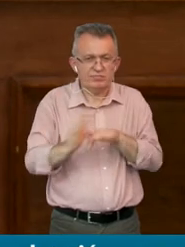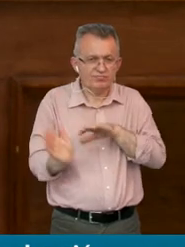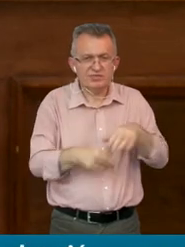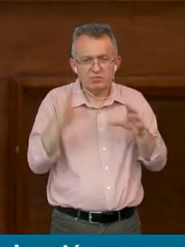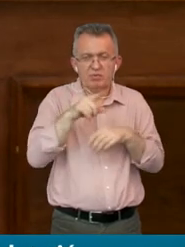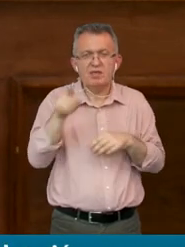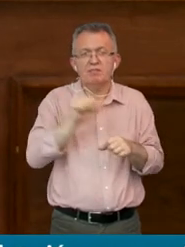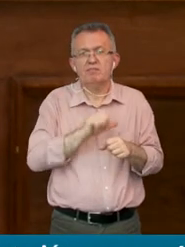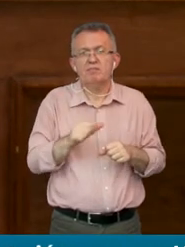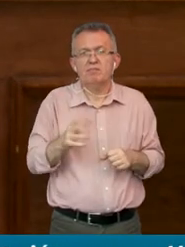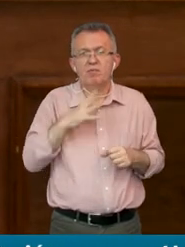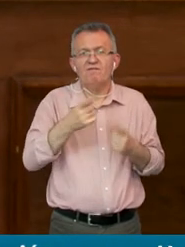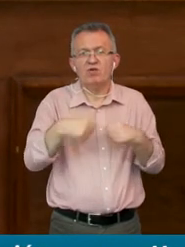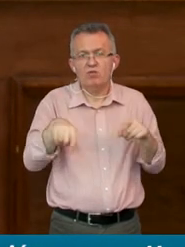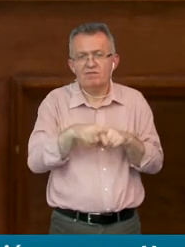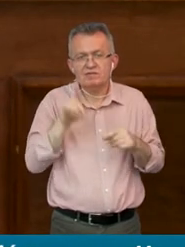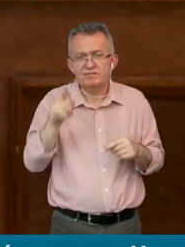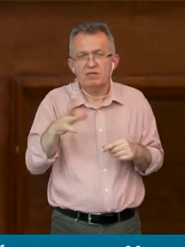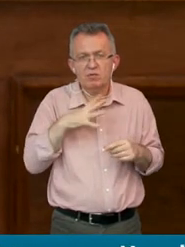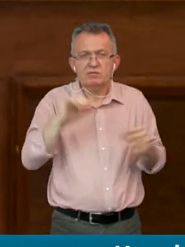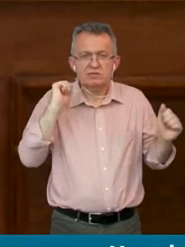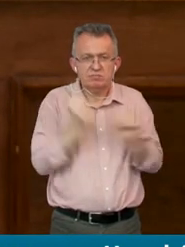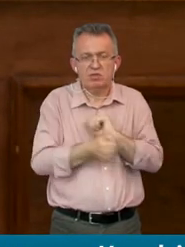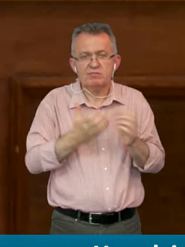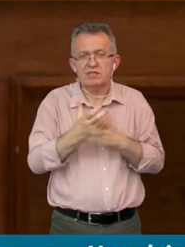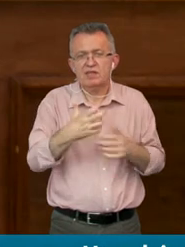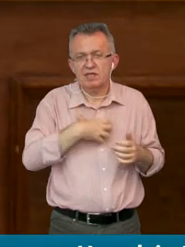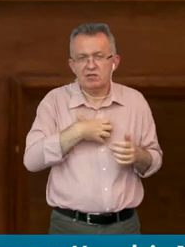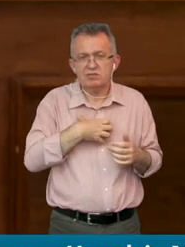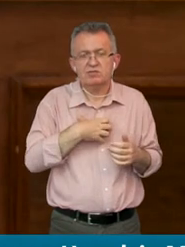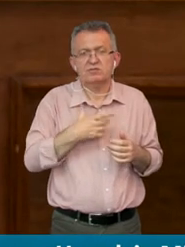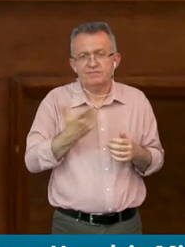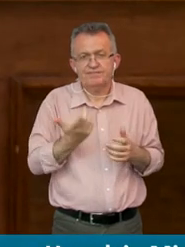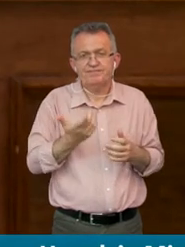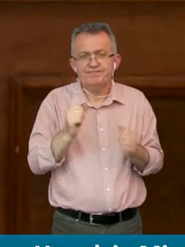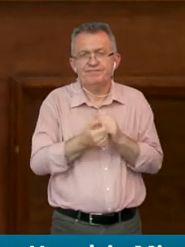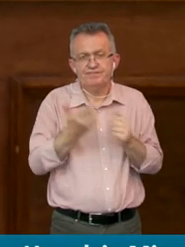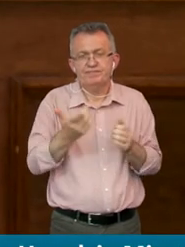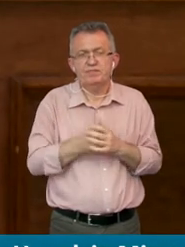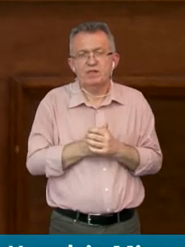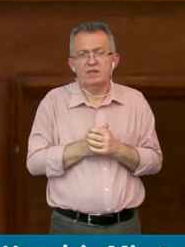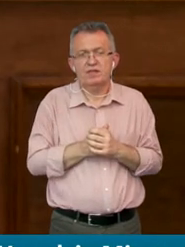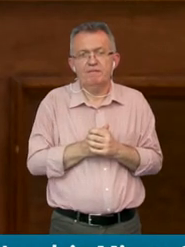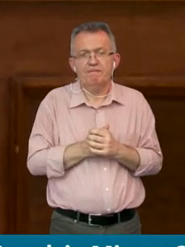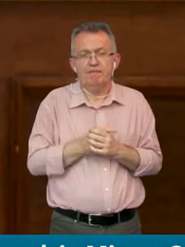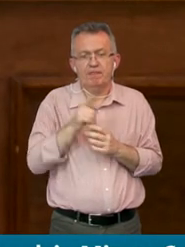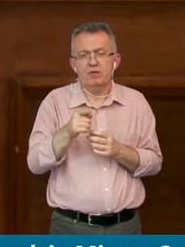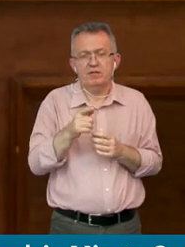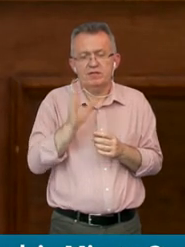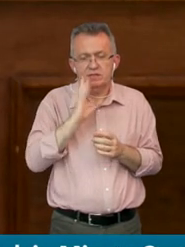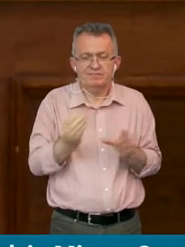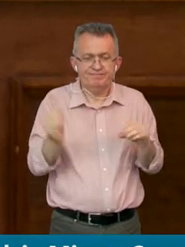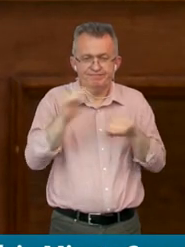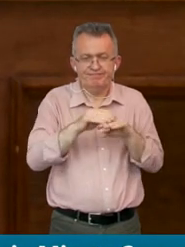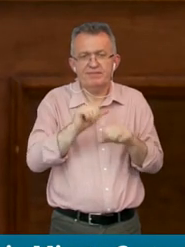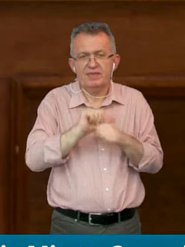tam wykonawca został zmieniony przez Dyrekcję Generalną Dróg Krajowych i Autostrad, więc to się niestety nałożyło